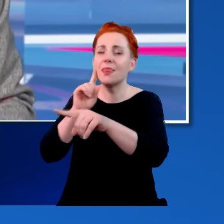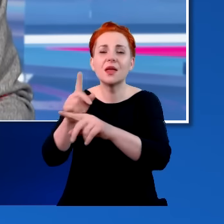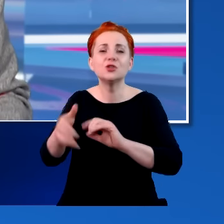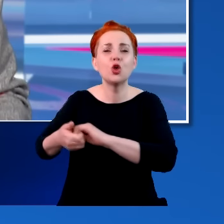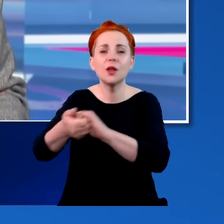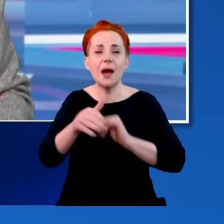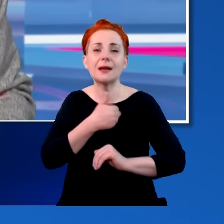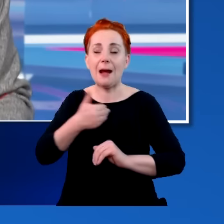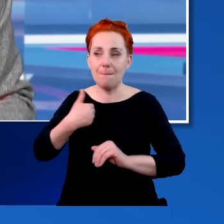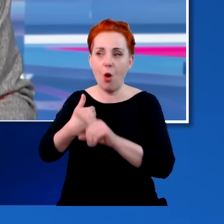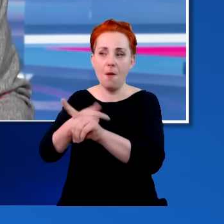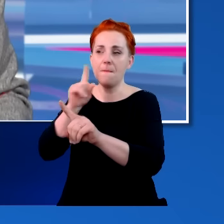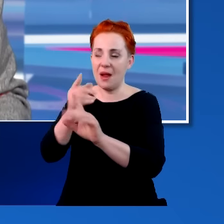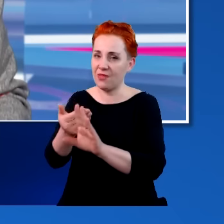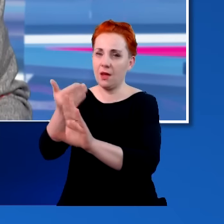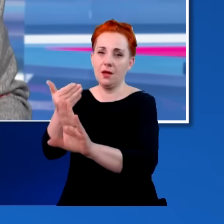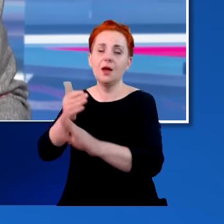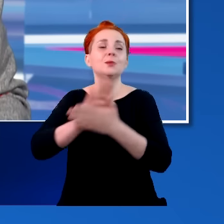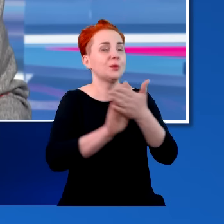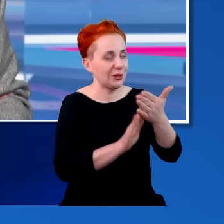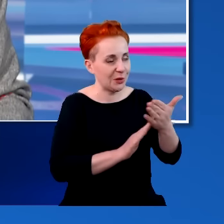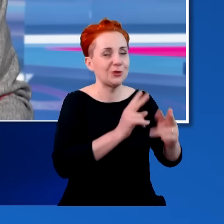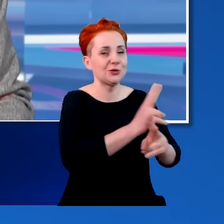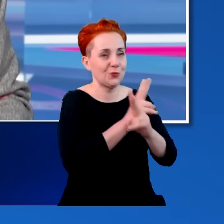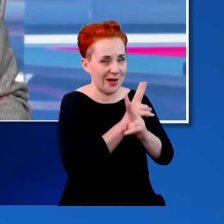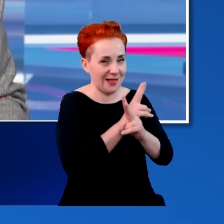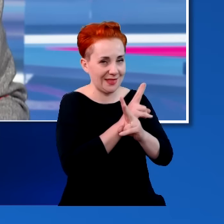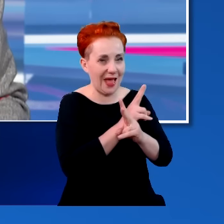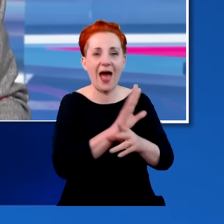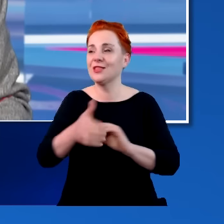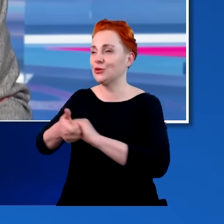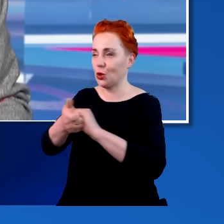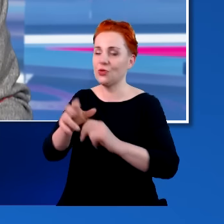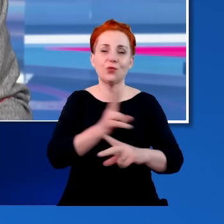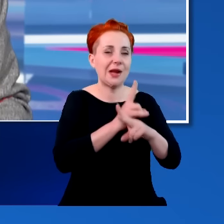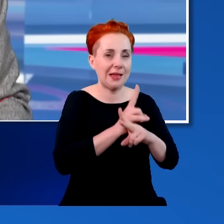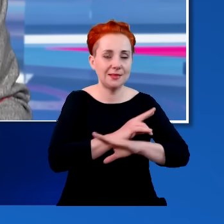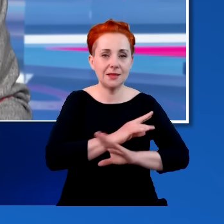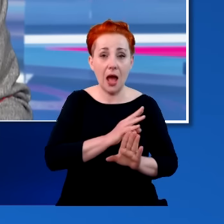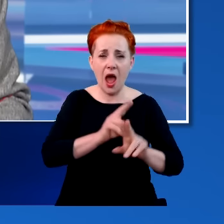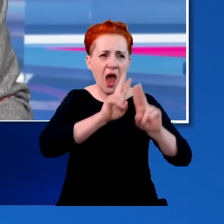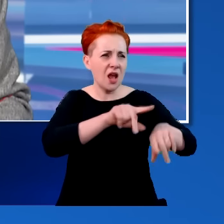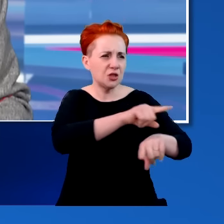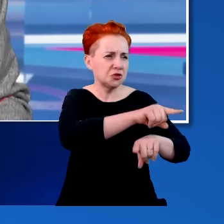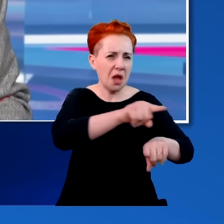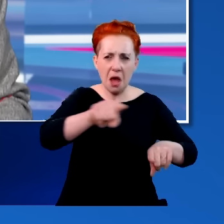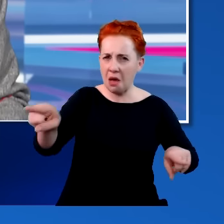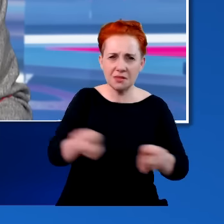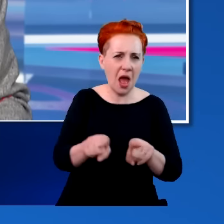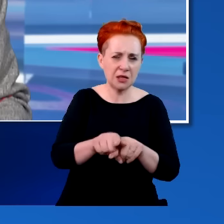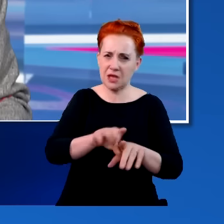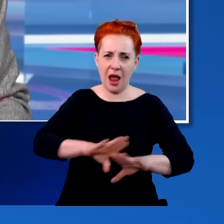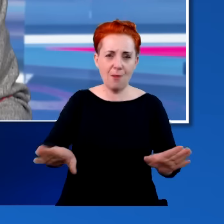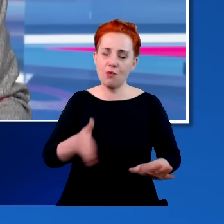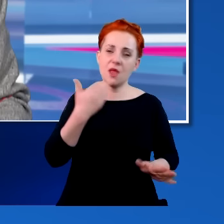rzeczywiście dystansowała się od tego Polski. Obecnie suwerennej Polski, to reszta nie ma się tutaj czym zapisać w tej księdze